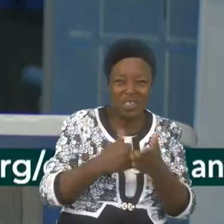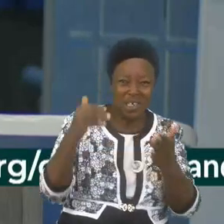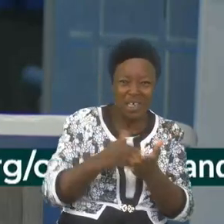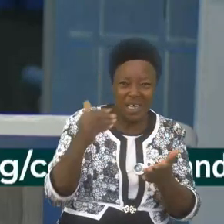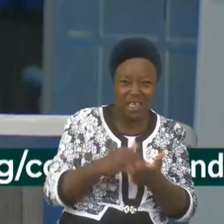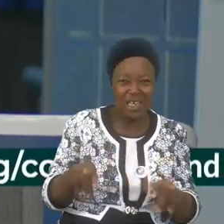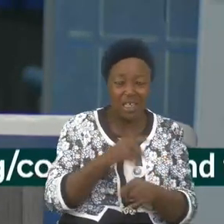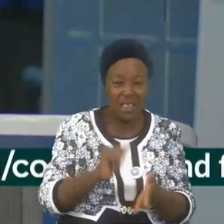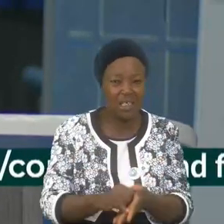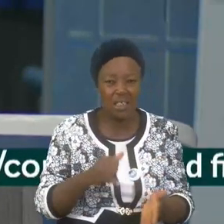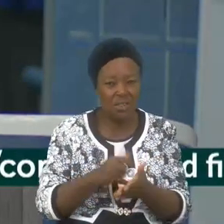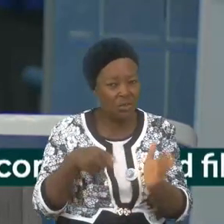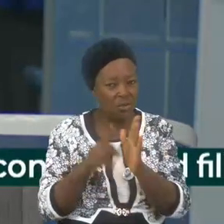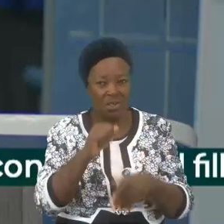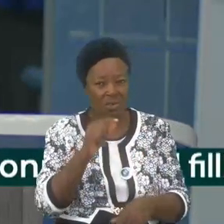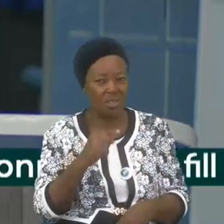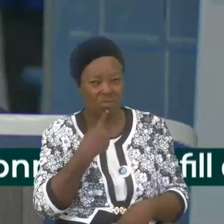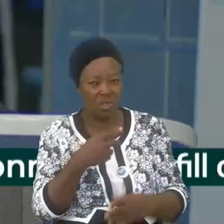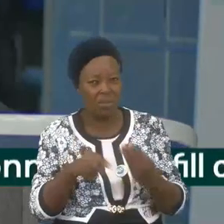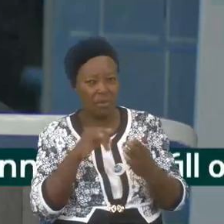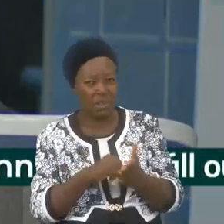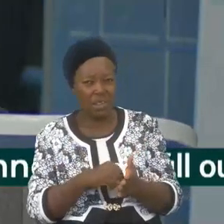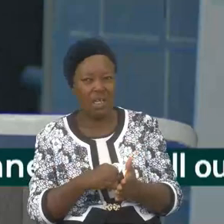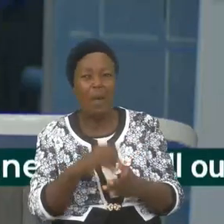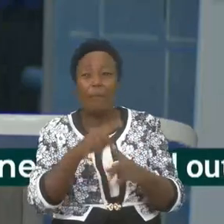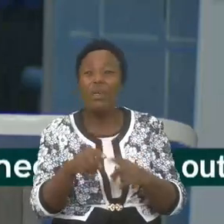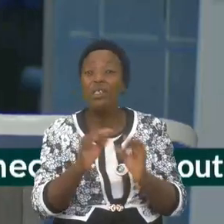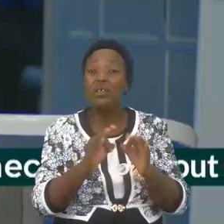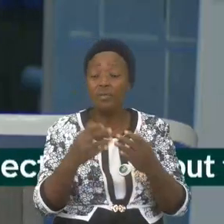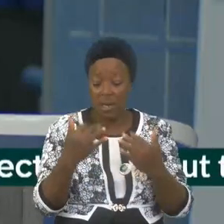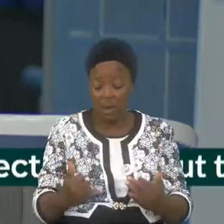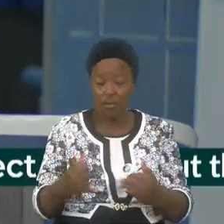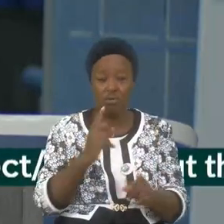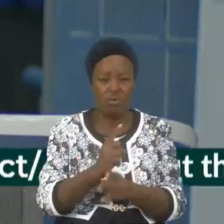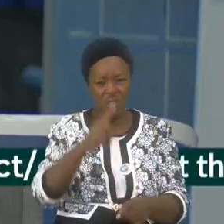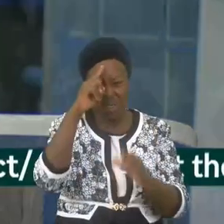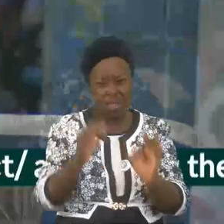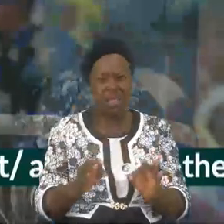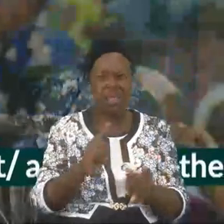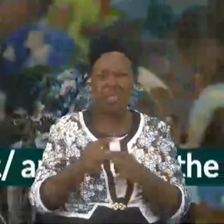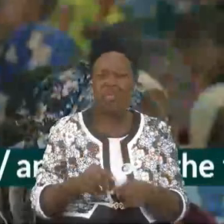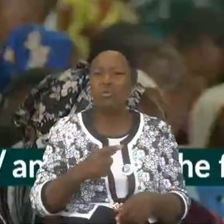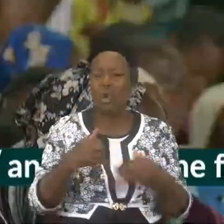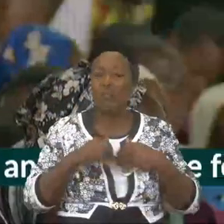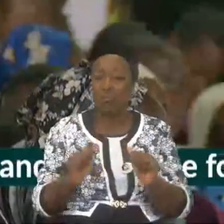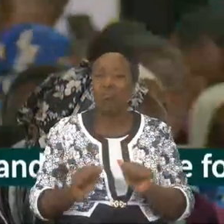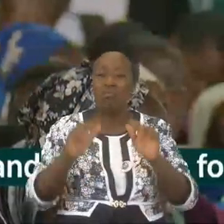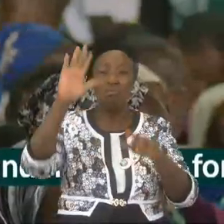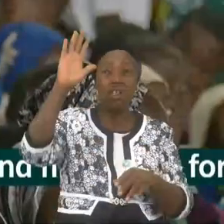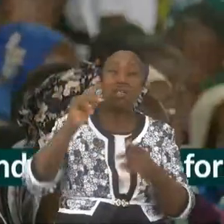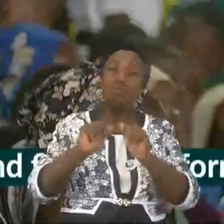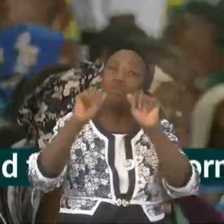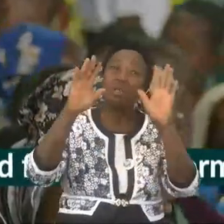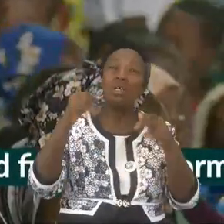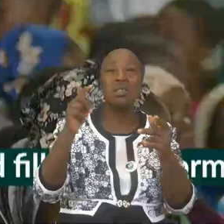maladie, d'infirmité, de possession, d'attaque. Quel que soit ton cas, sois dans la prière